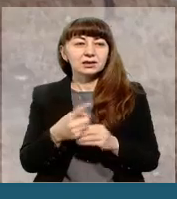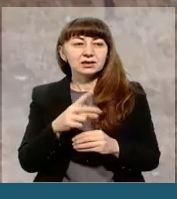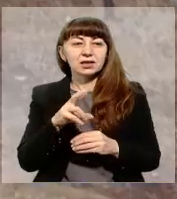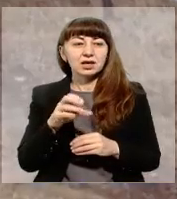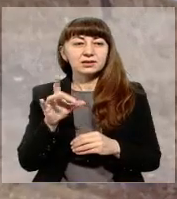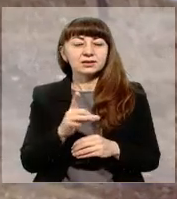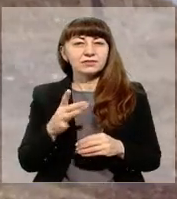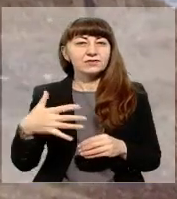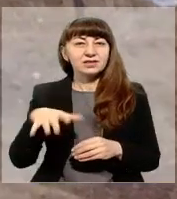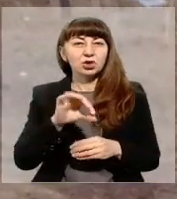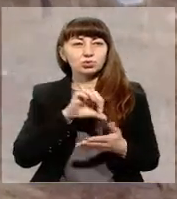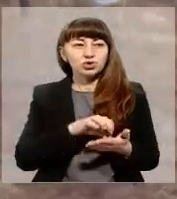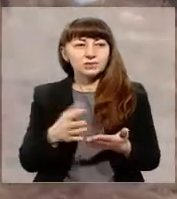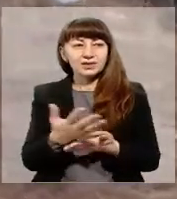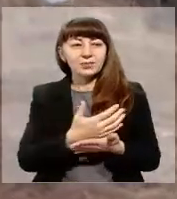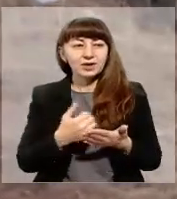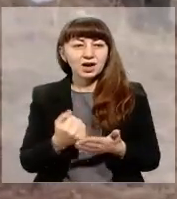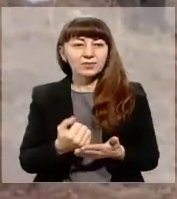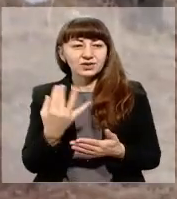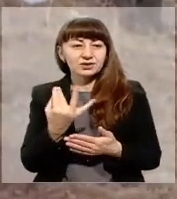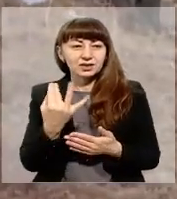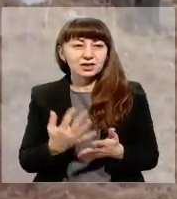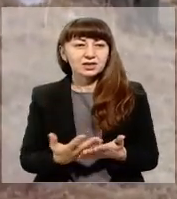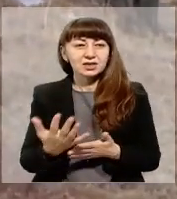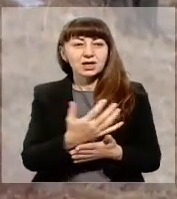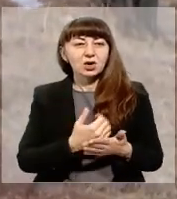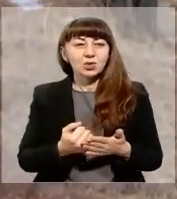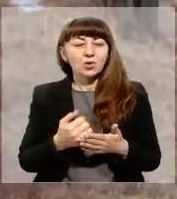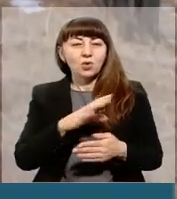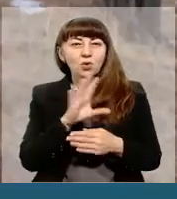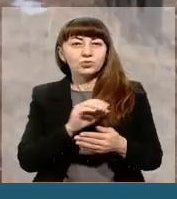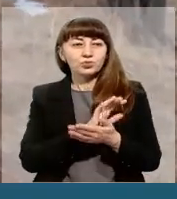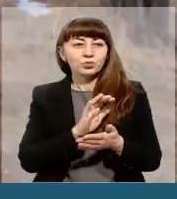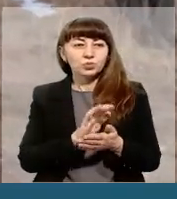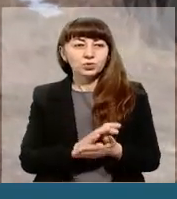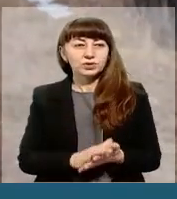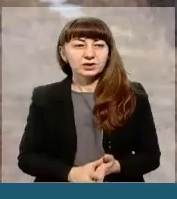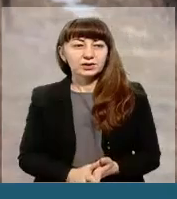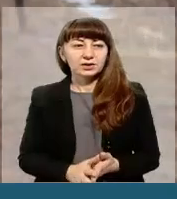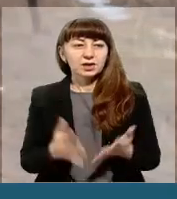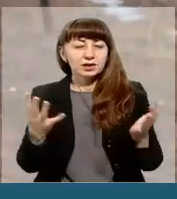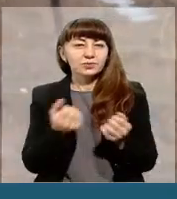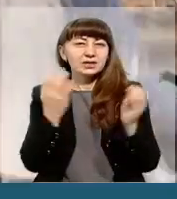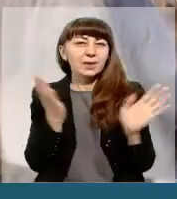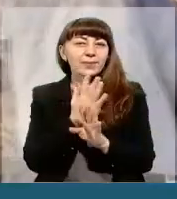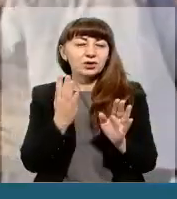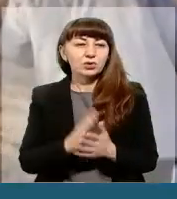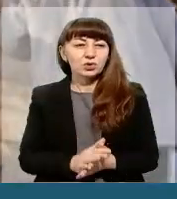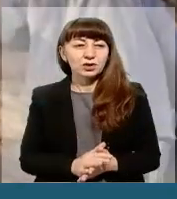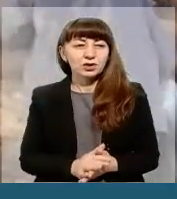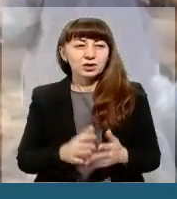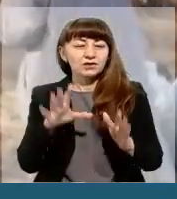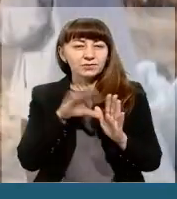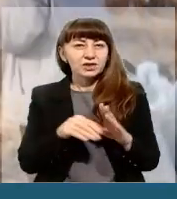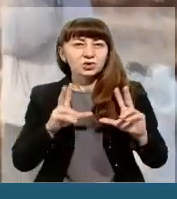все собираем, очень веселимся, даже интересно собирать вот этот общий мусор. Вот от нас, спасаем нашу природу. Мы с